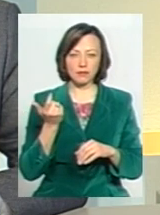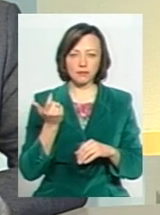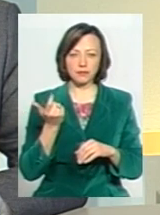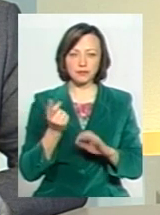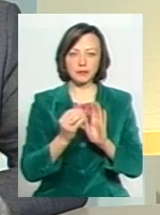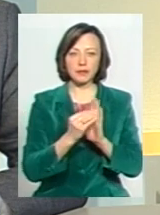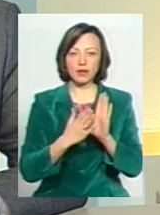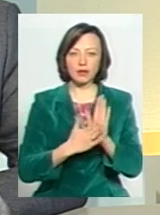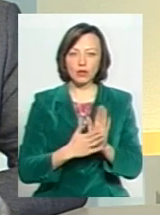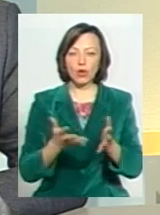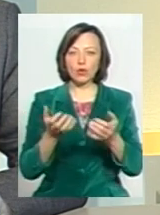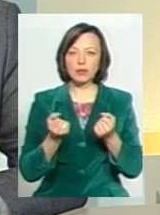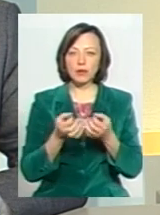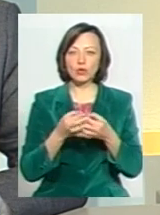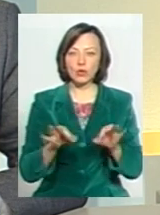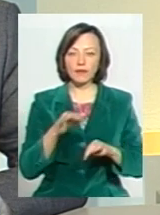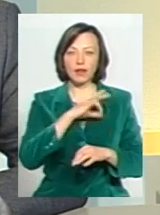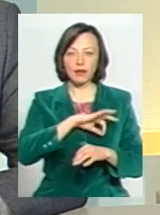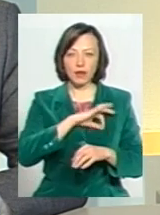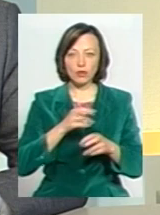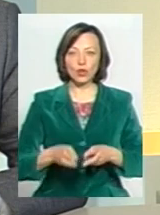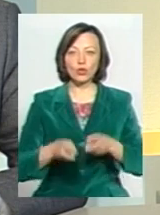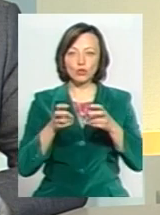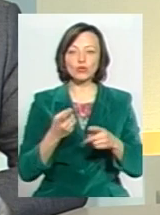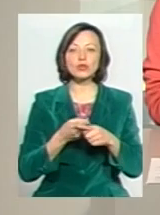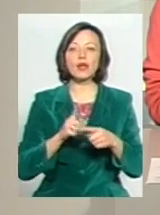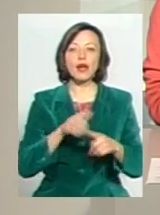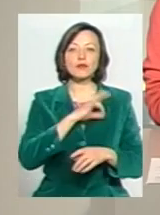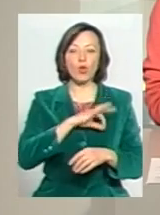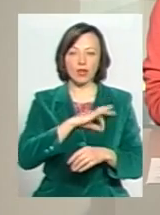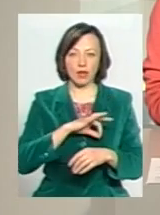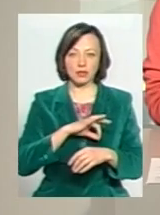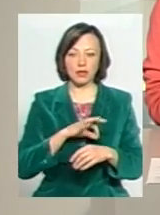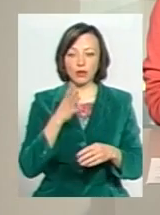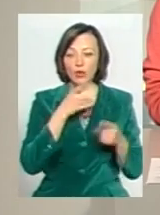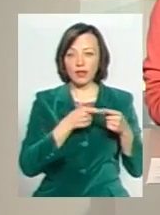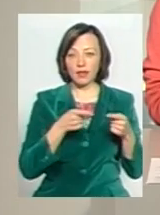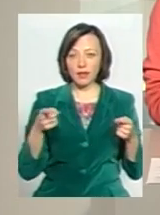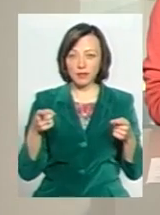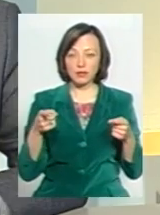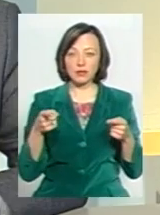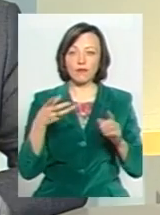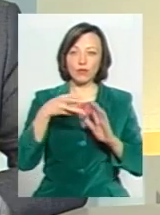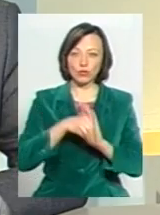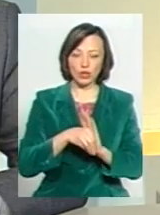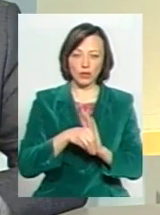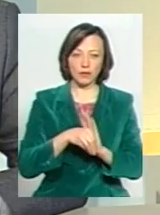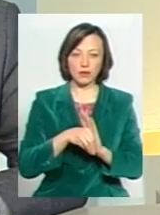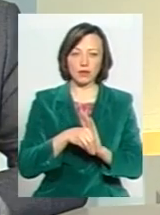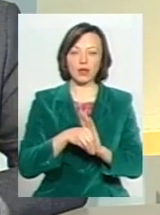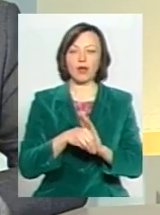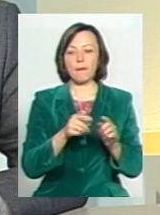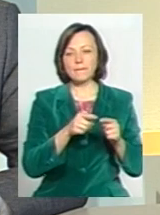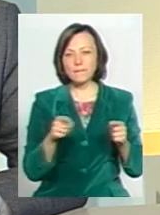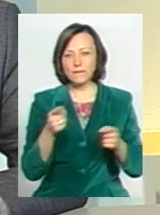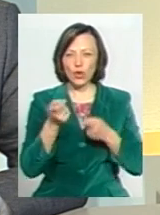Записано, що отримати дозвіл на експлуатацію ліфтів. Що таке експлуатація? Якщо взяти по терміну експлуатації, експлуатація включає поточний